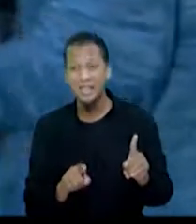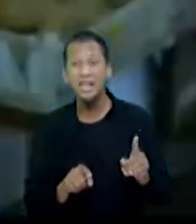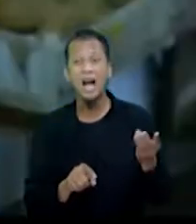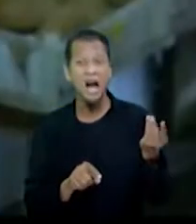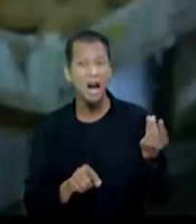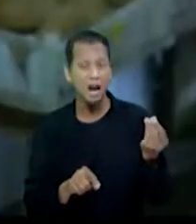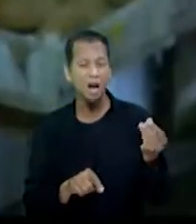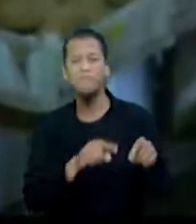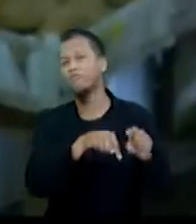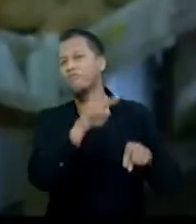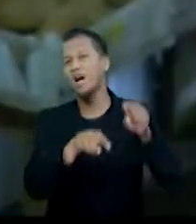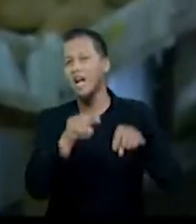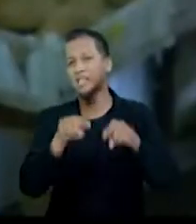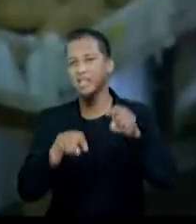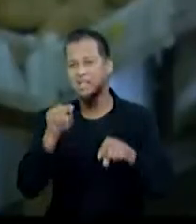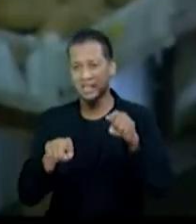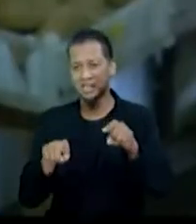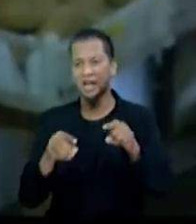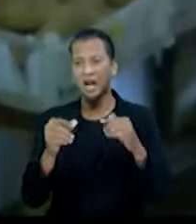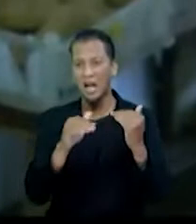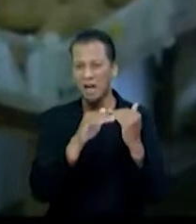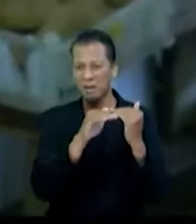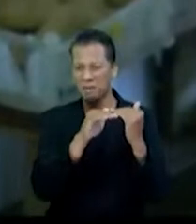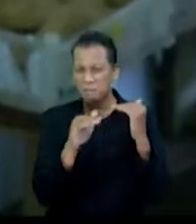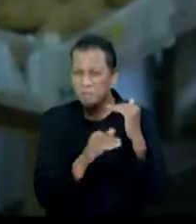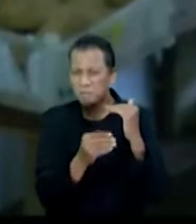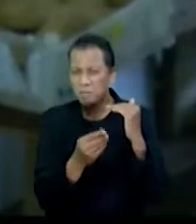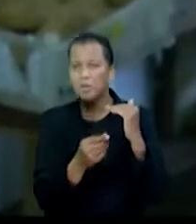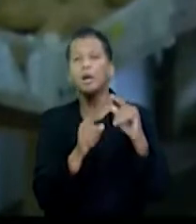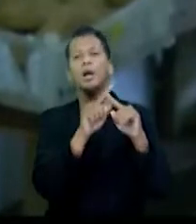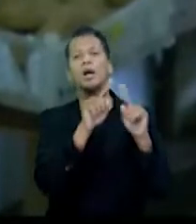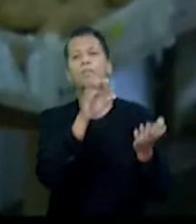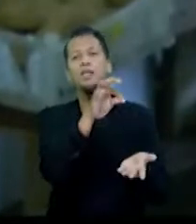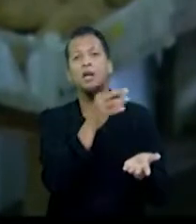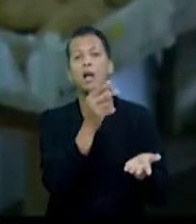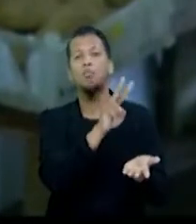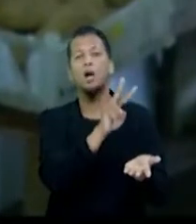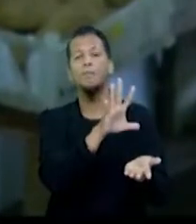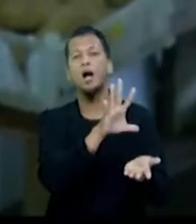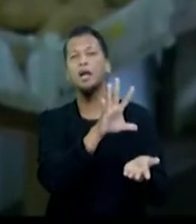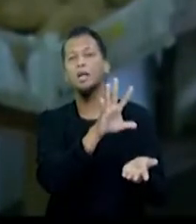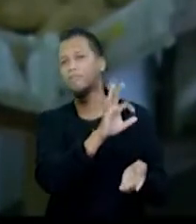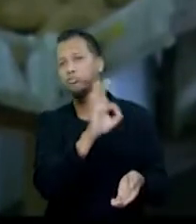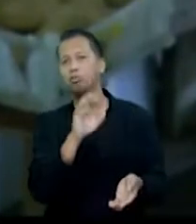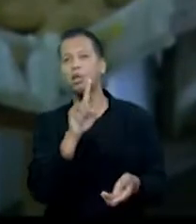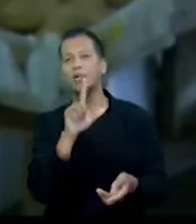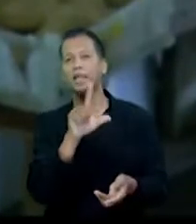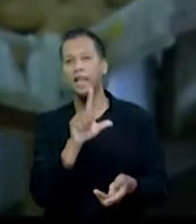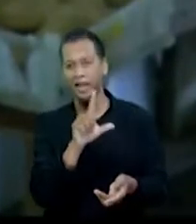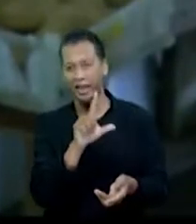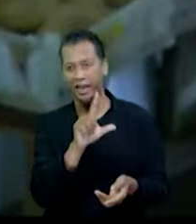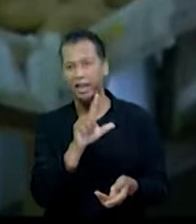Untuk harga terendah dari minyak goreng kemasan ini dijual seharga Rp25.000 per liter, sedangkan untuk harga tertingginya